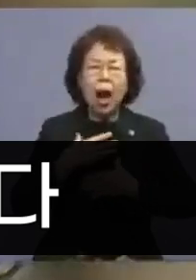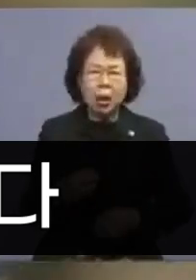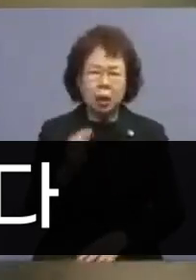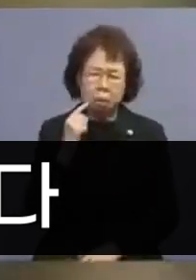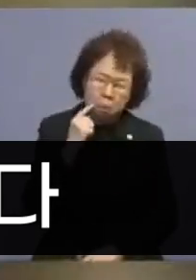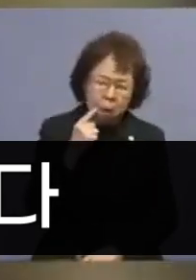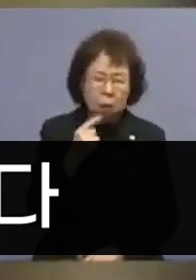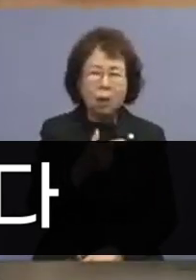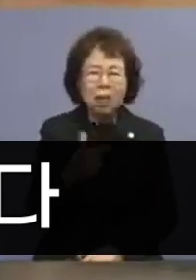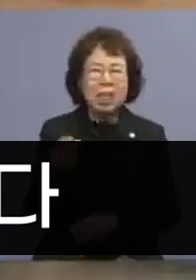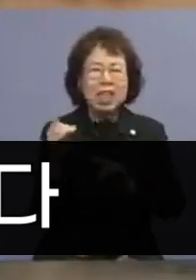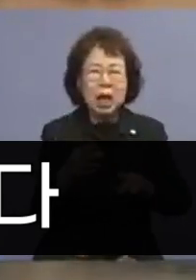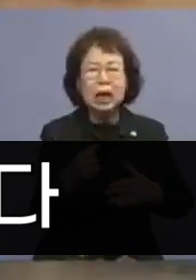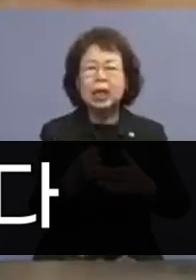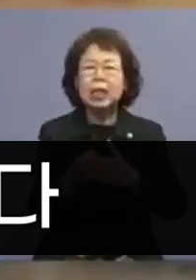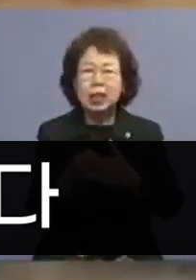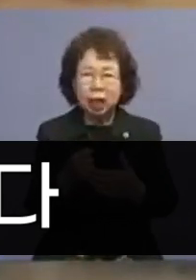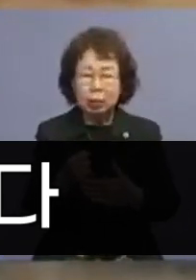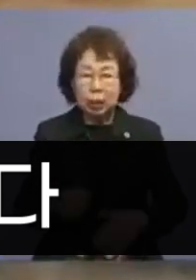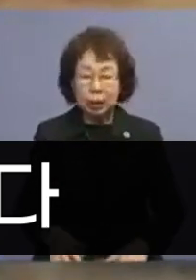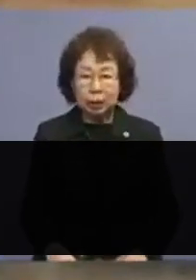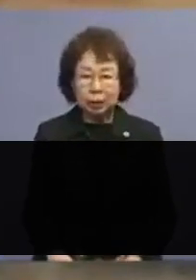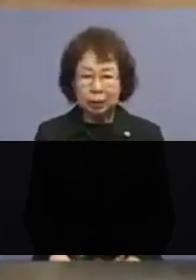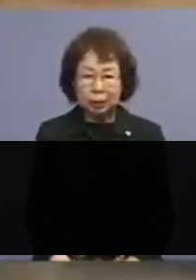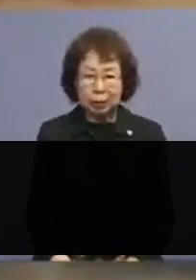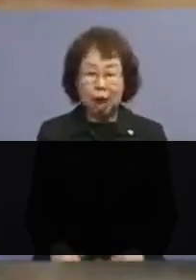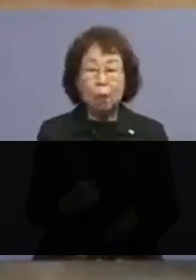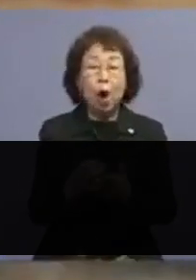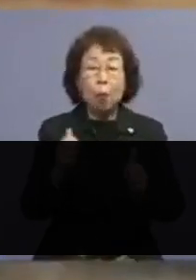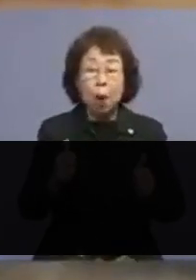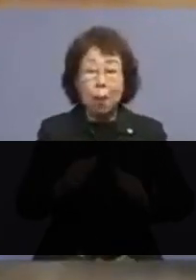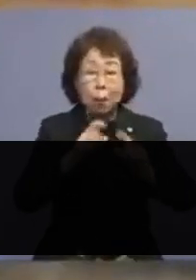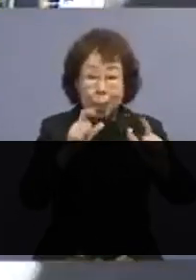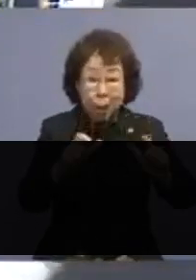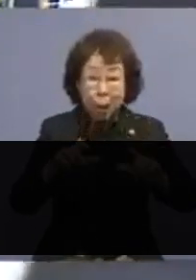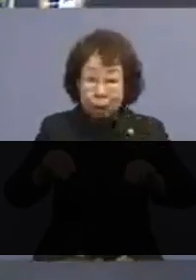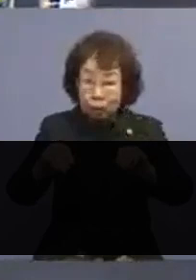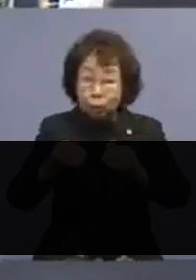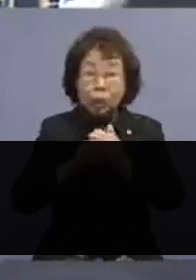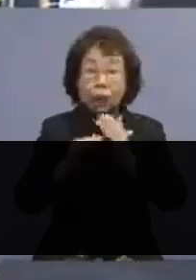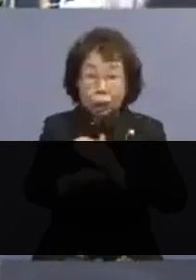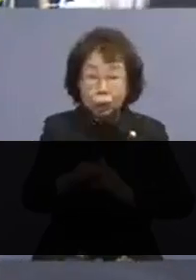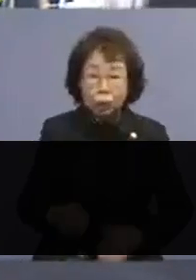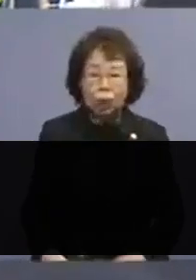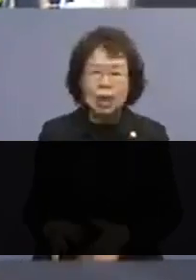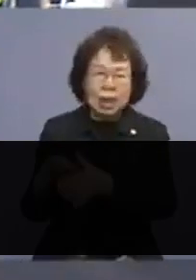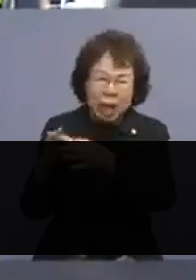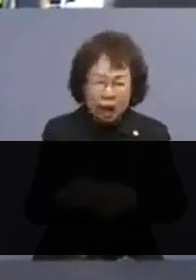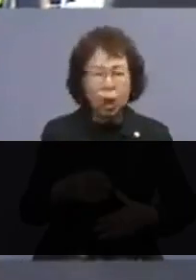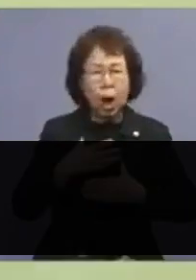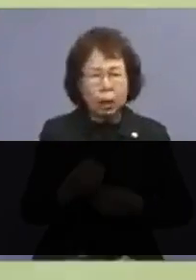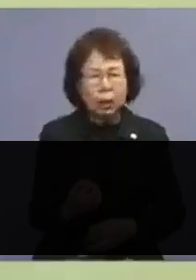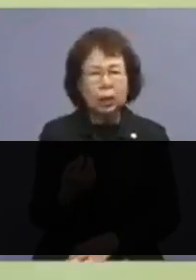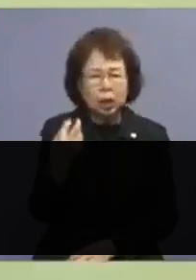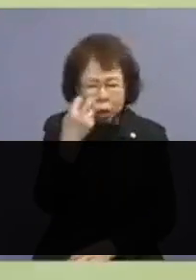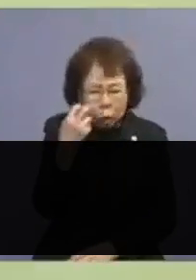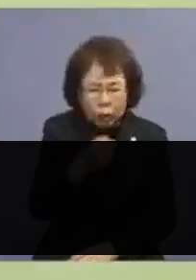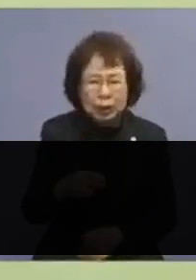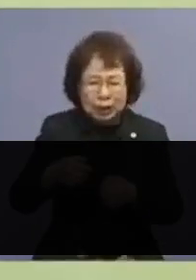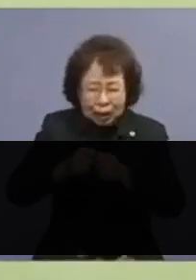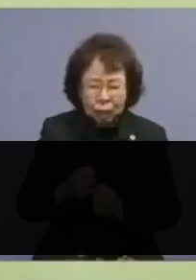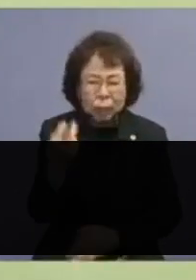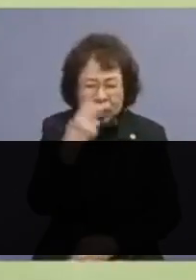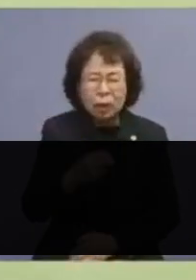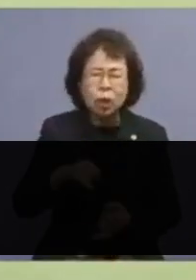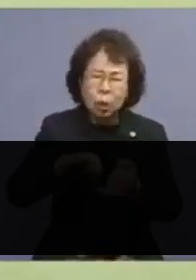심각한 영향을 끼칠 수 있다는 이유였습니다 법원은 공사중지 결정 이후로 지속적인 안전 조치와 정밀